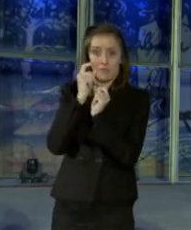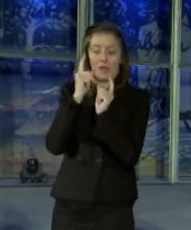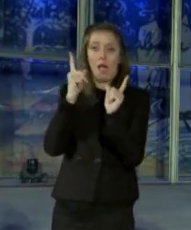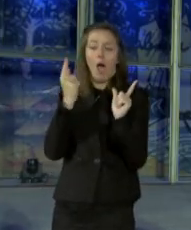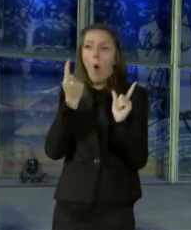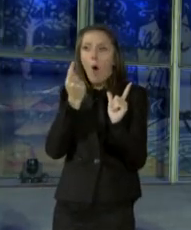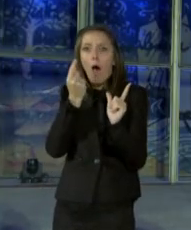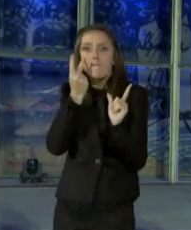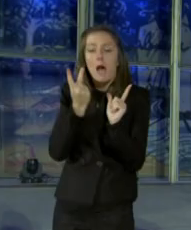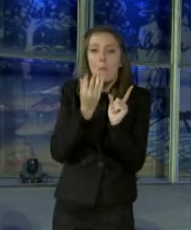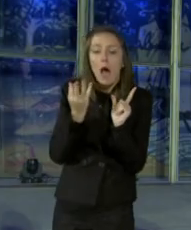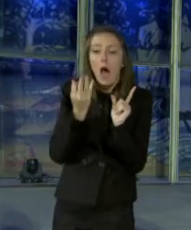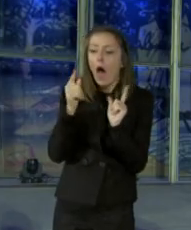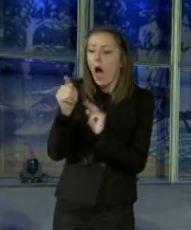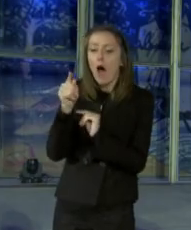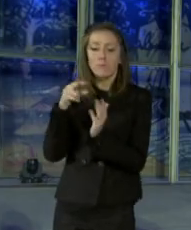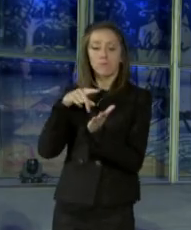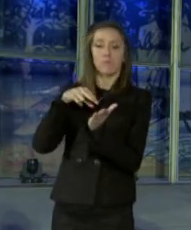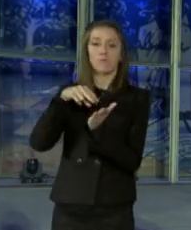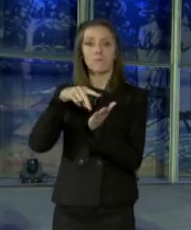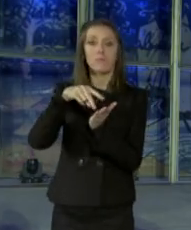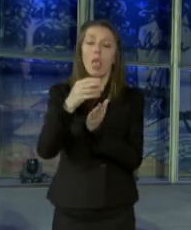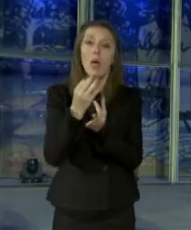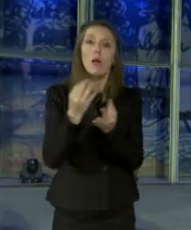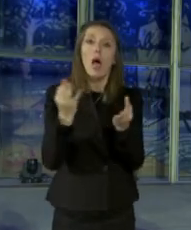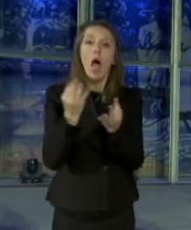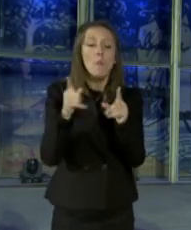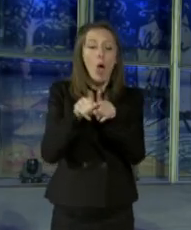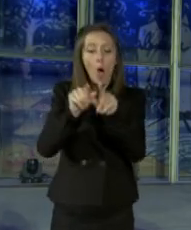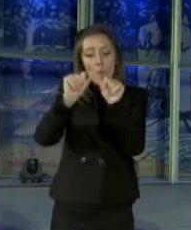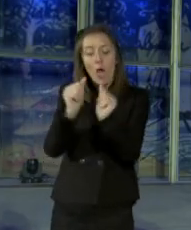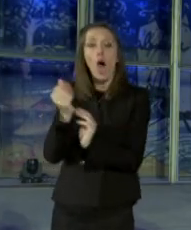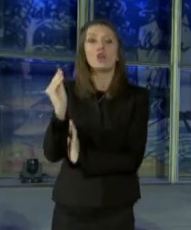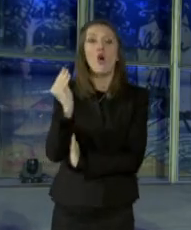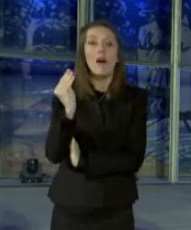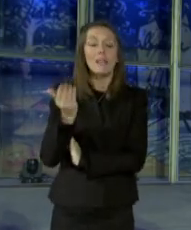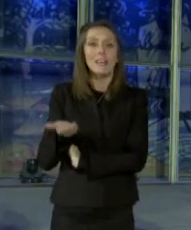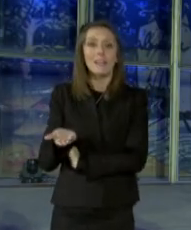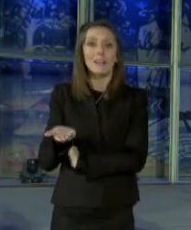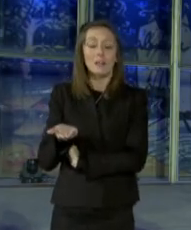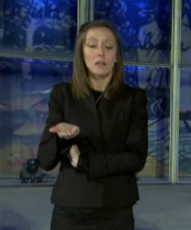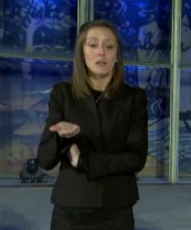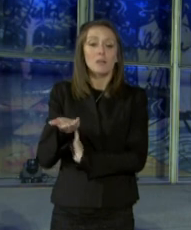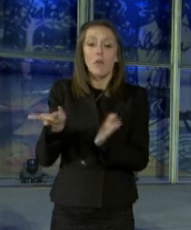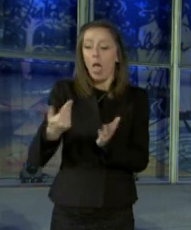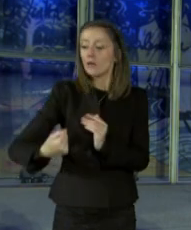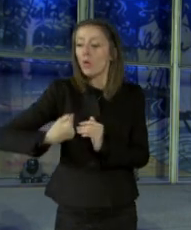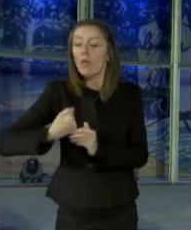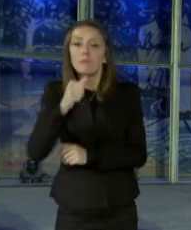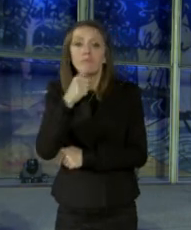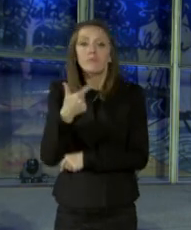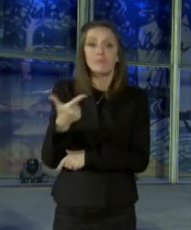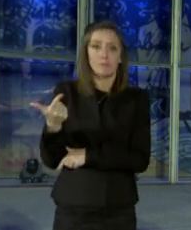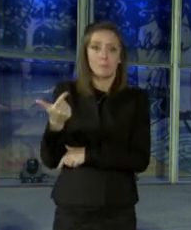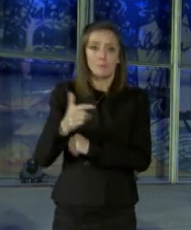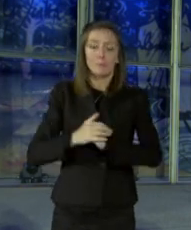che camminava diritto e spedito come un giovane tanto che dove era bisogno di sostenerlo